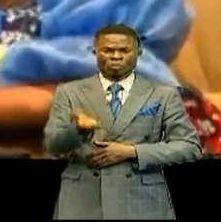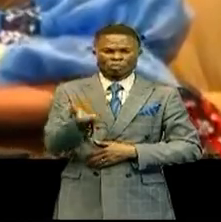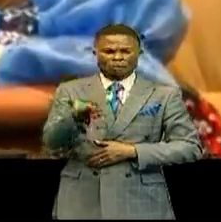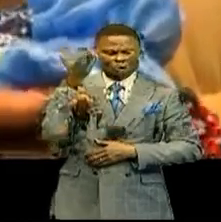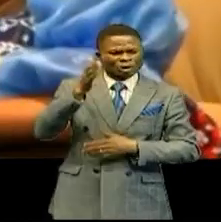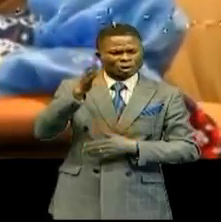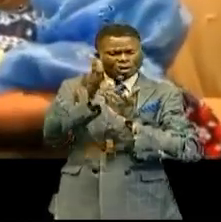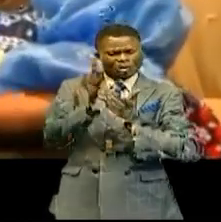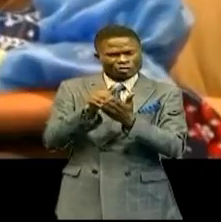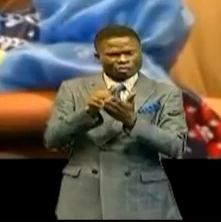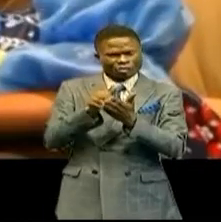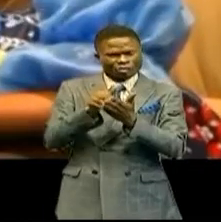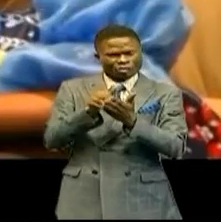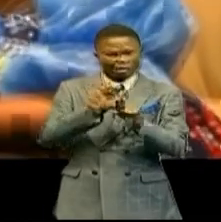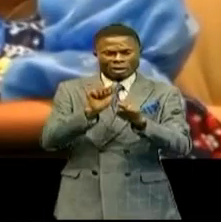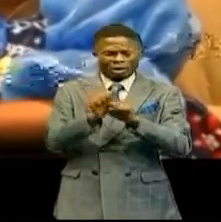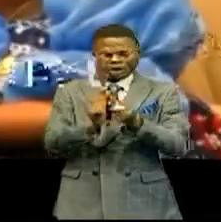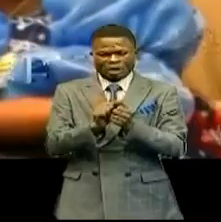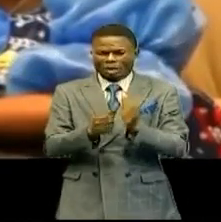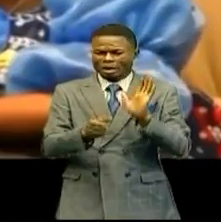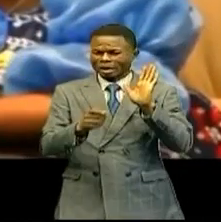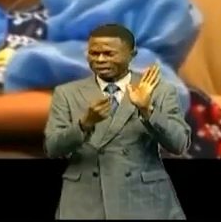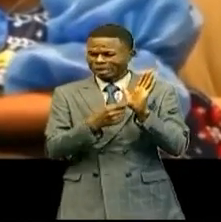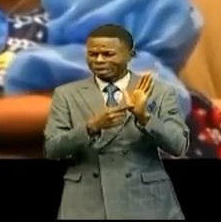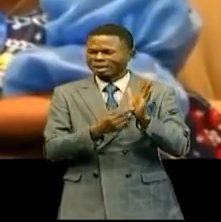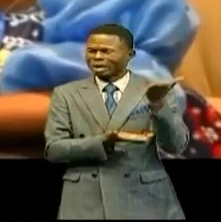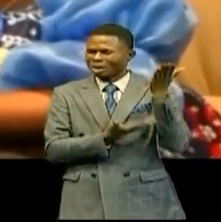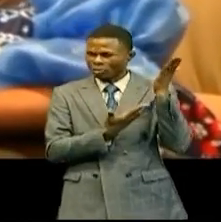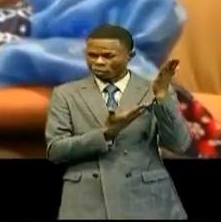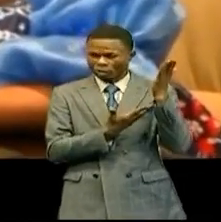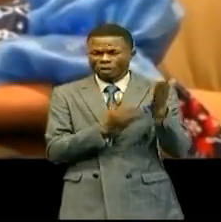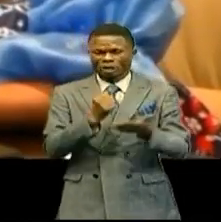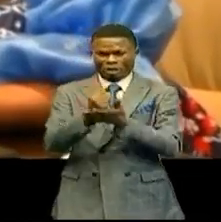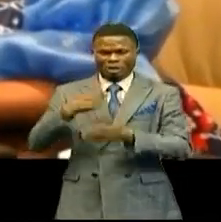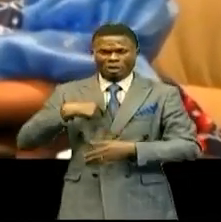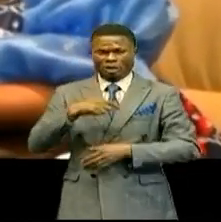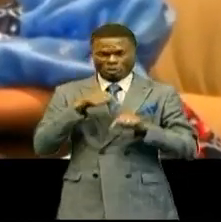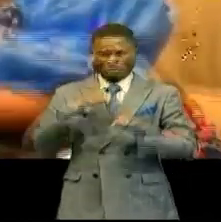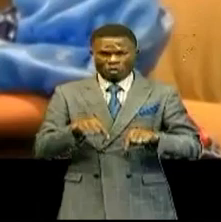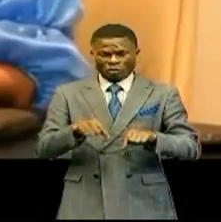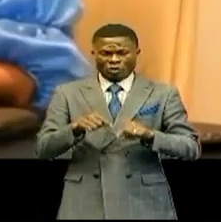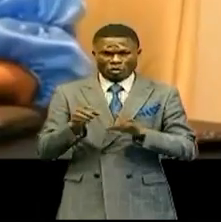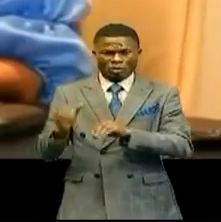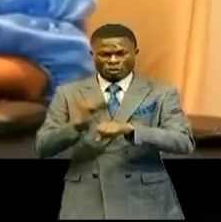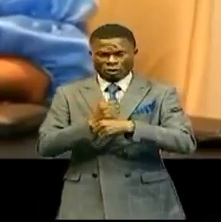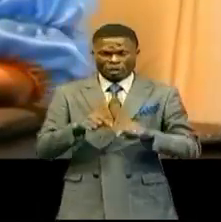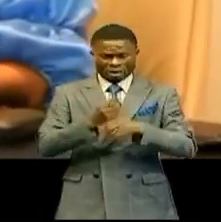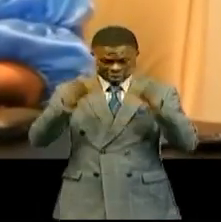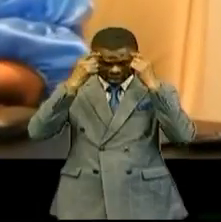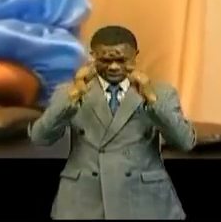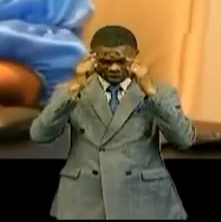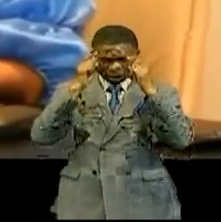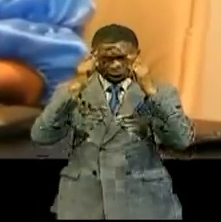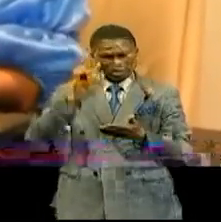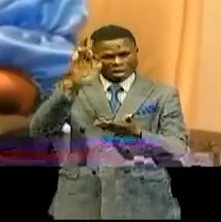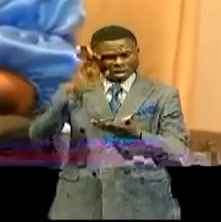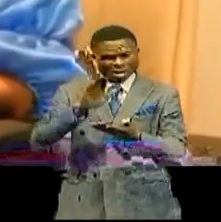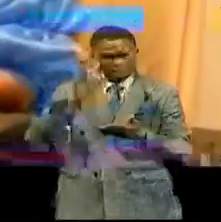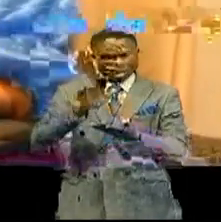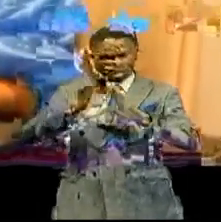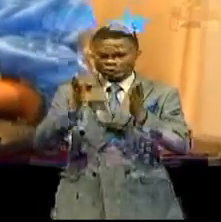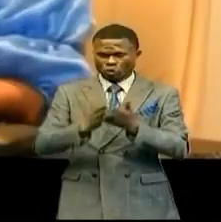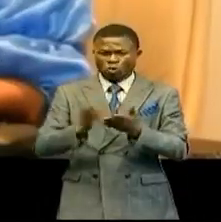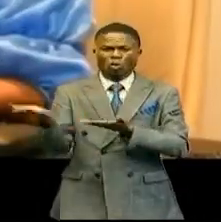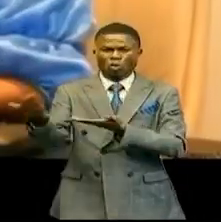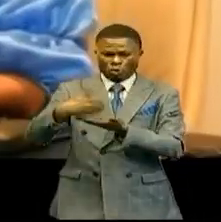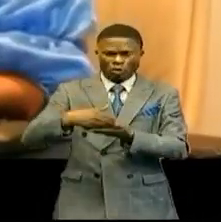cas importés est un indicateur important qui nous permet aujourd'hui de mettre en place des mesures pour prévenir toute forme de quatrième